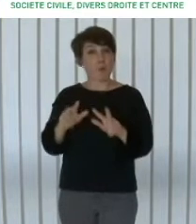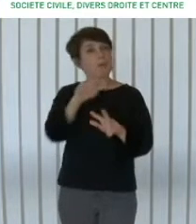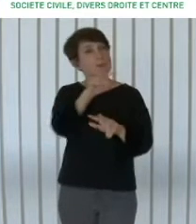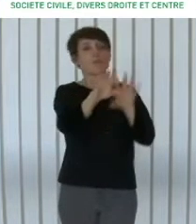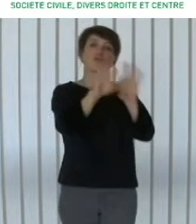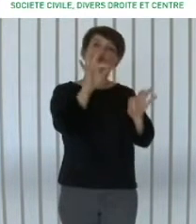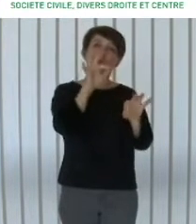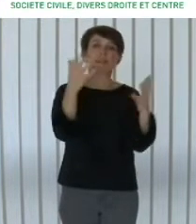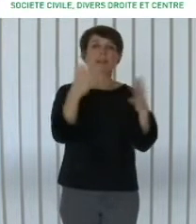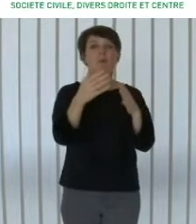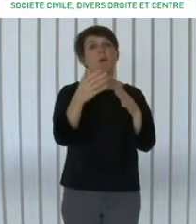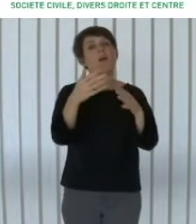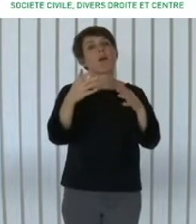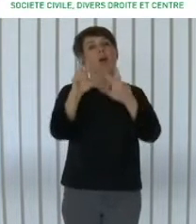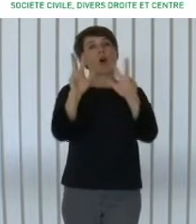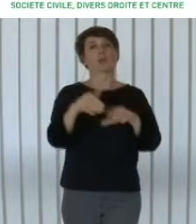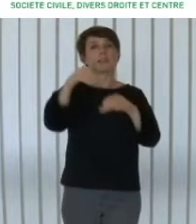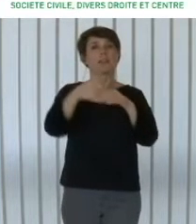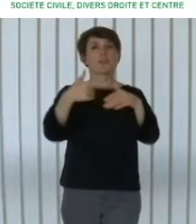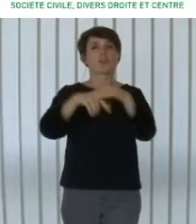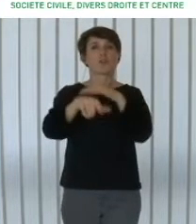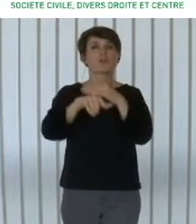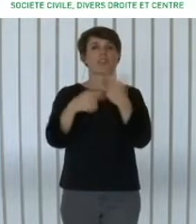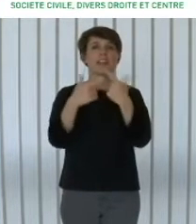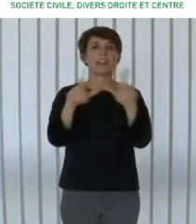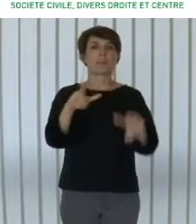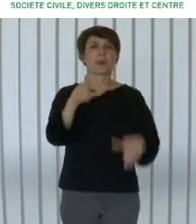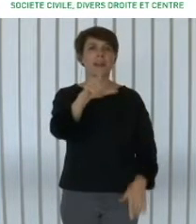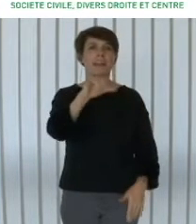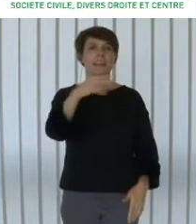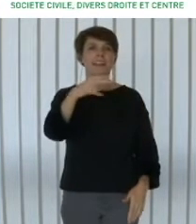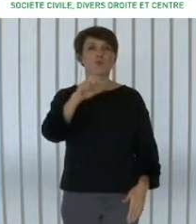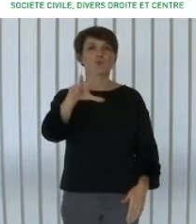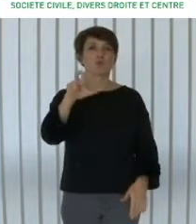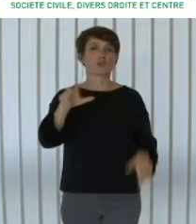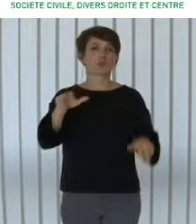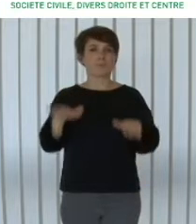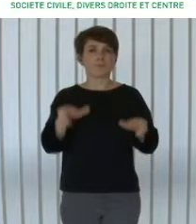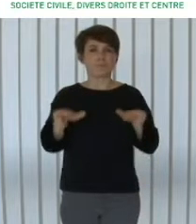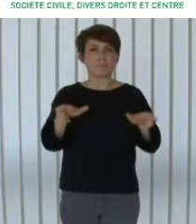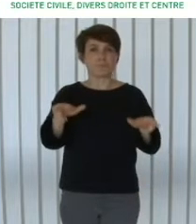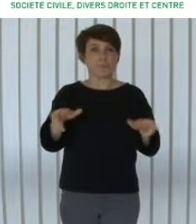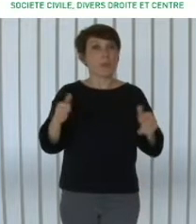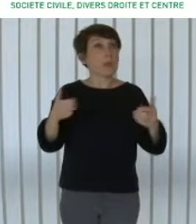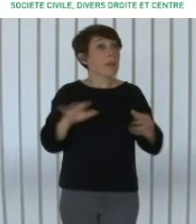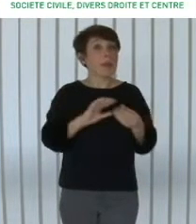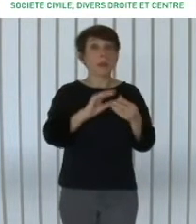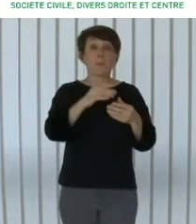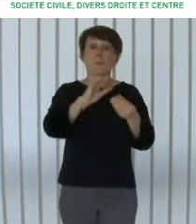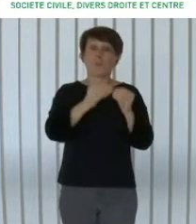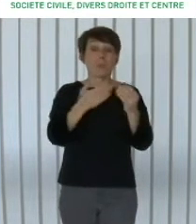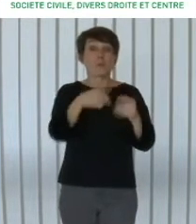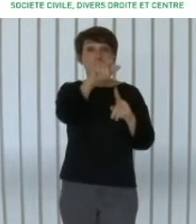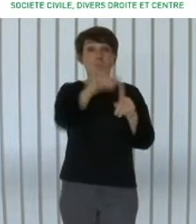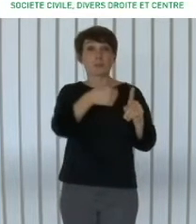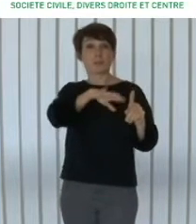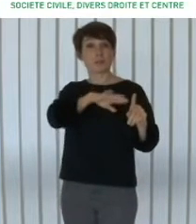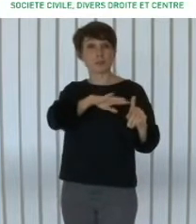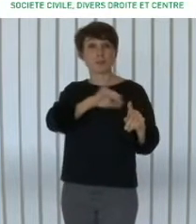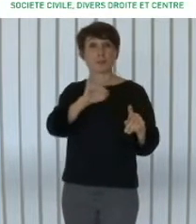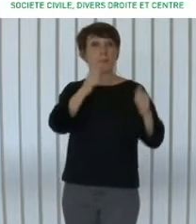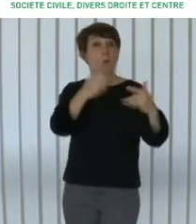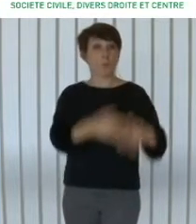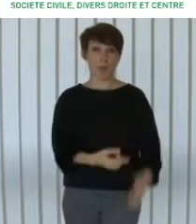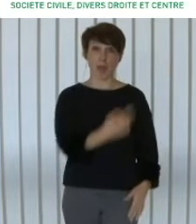Linux avec une licence libre. Or, il n'y a qu'un seul agent dédié à la maintenance des ordinateurs. Donc, un